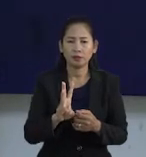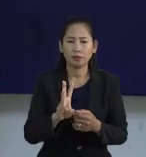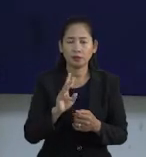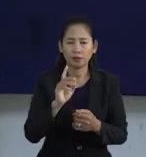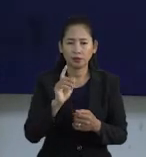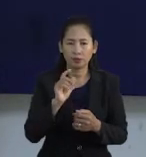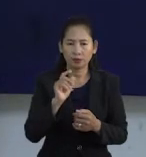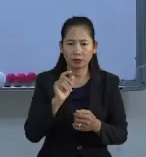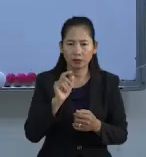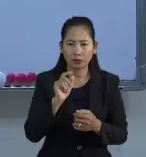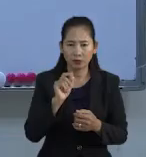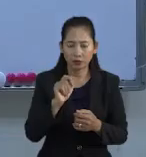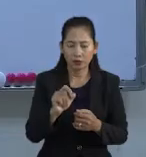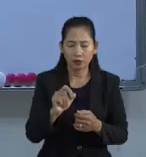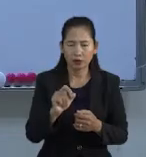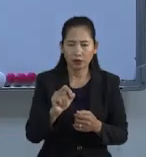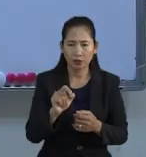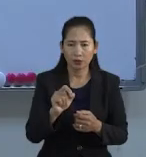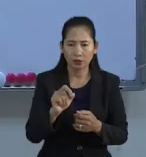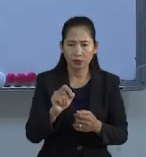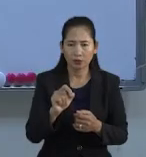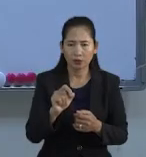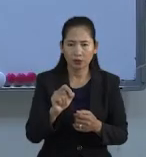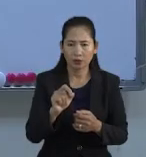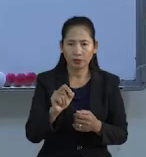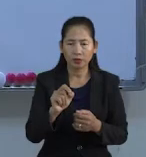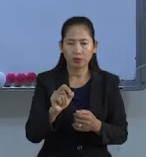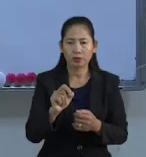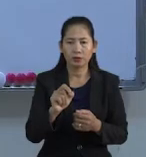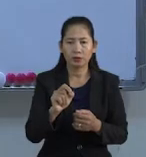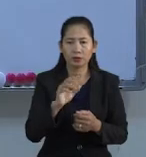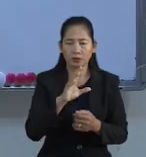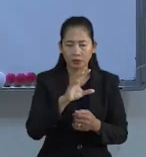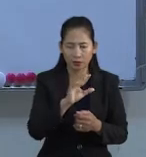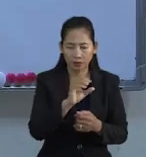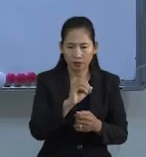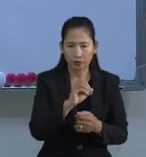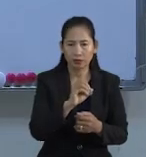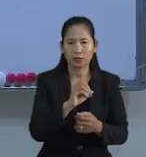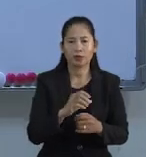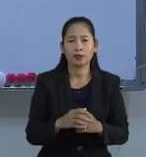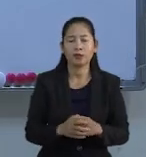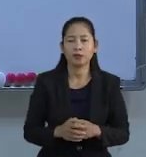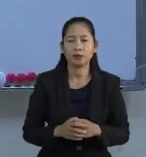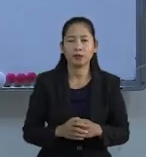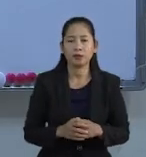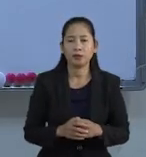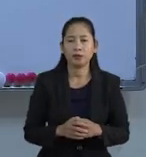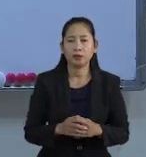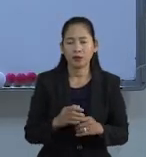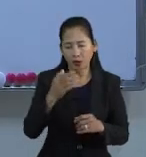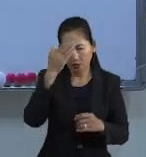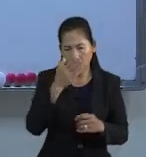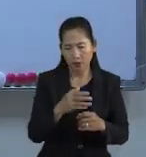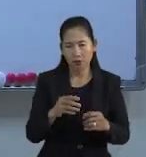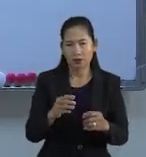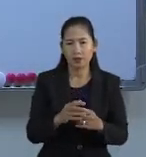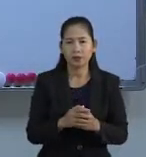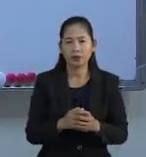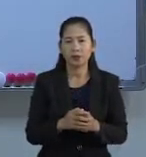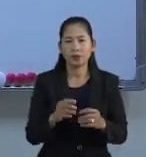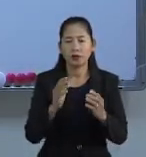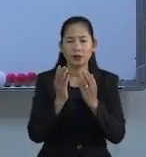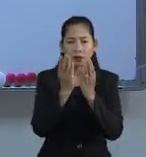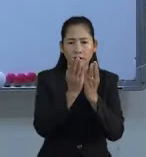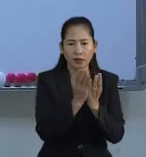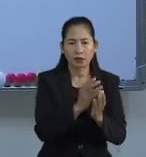bày và dưỡng cho phí hai bạn bày chấn dưỡng trở thảm sâu nổi phí một và chấn dưỡng